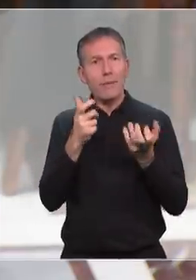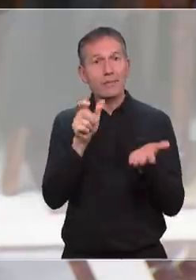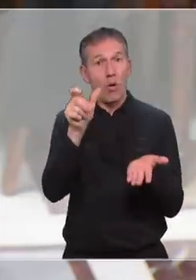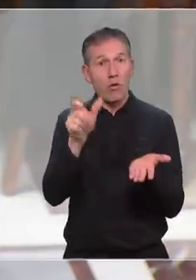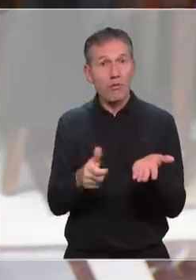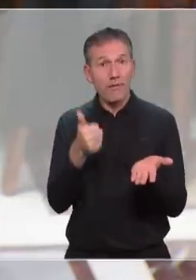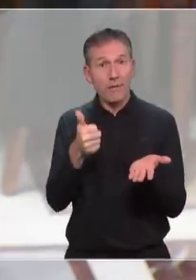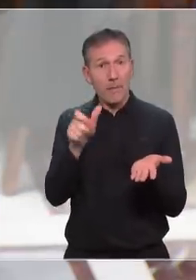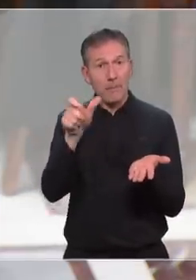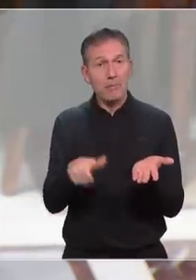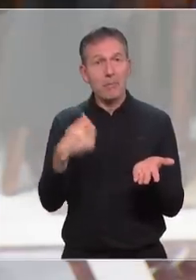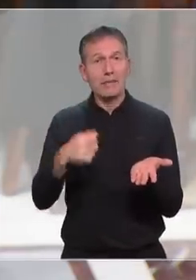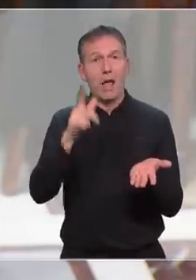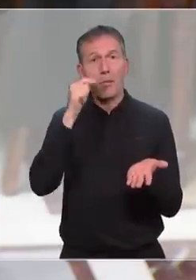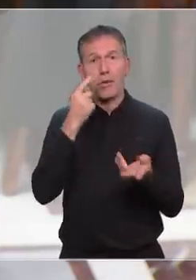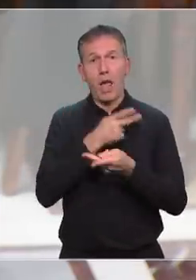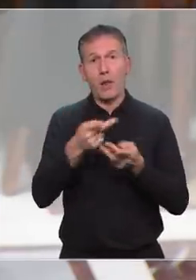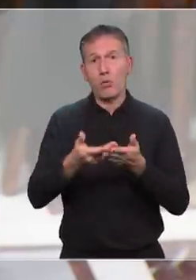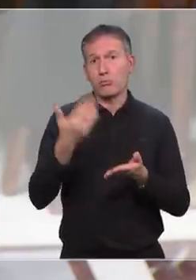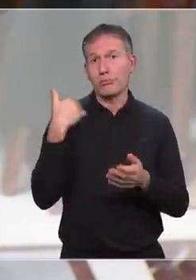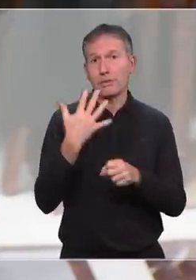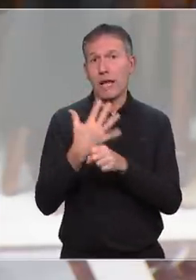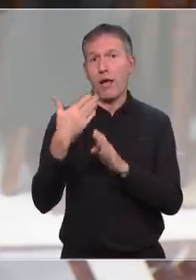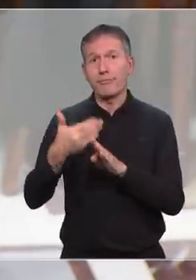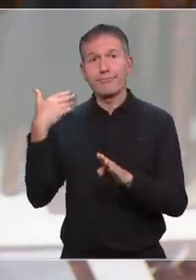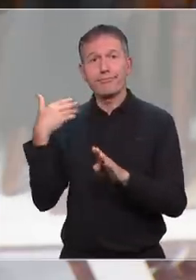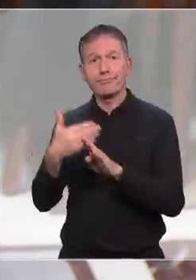la République avait émise dans le dernier quinquennat.